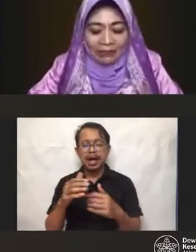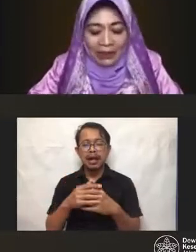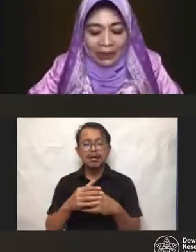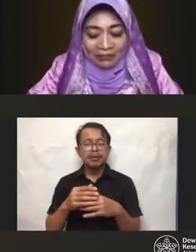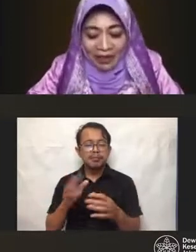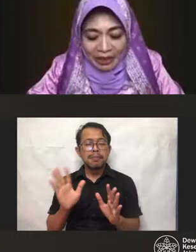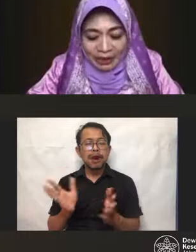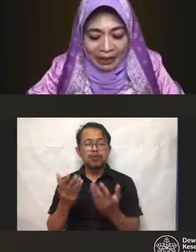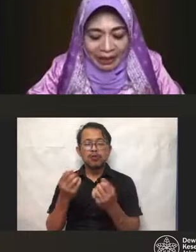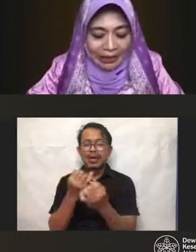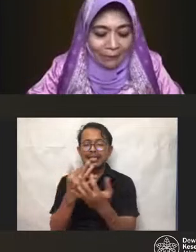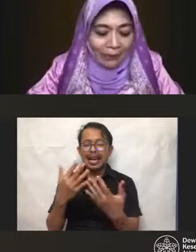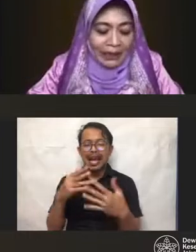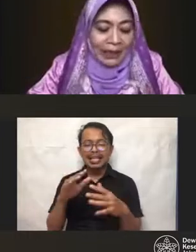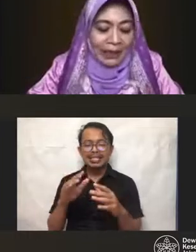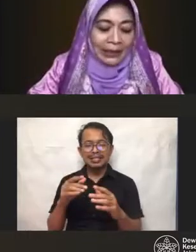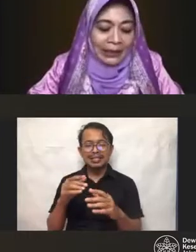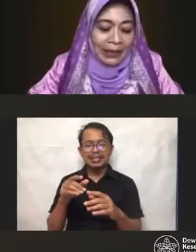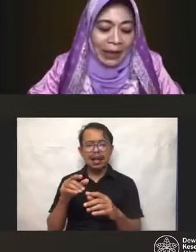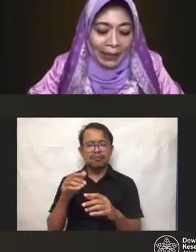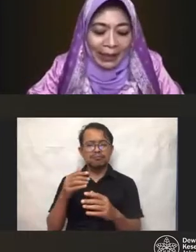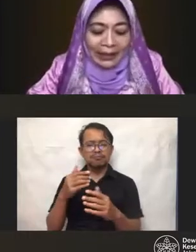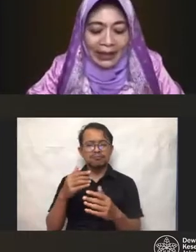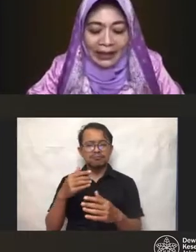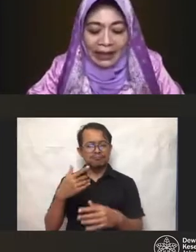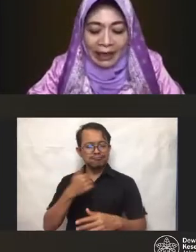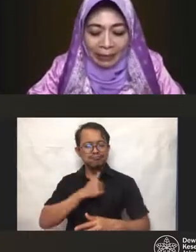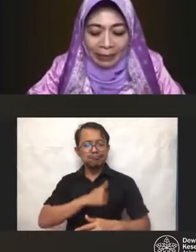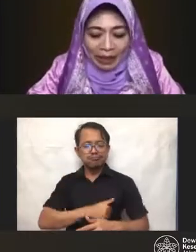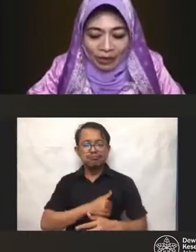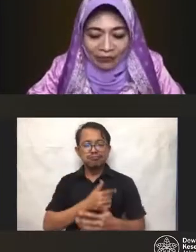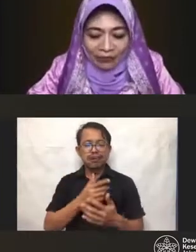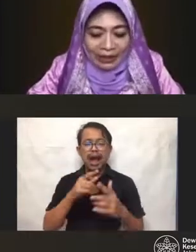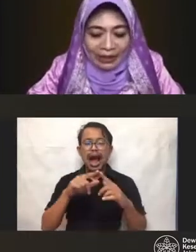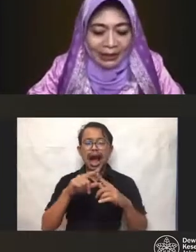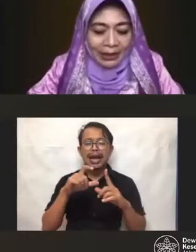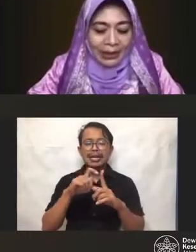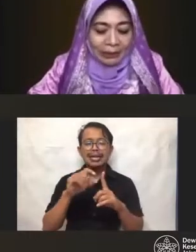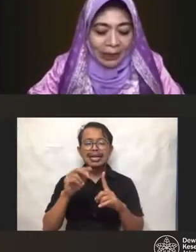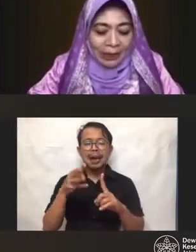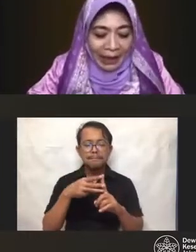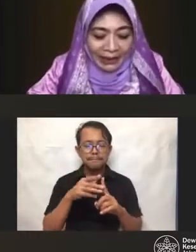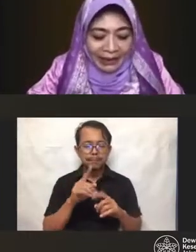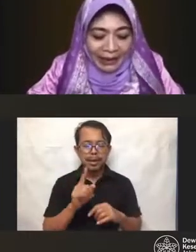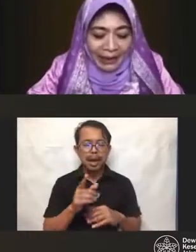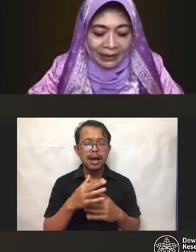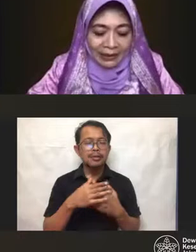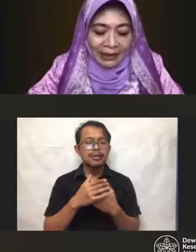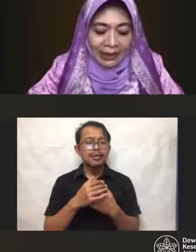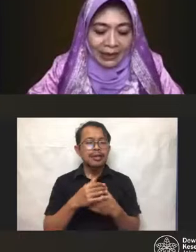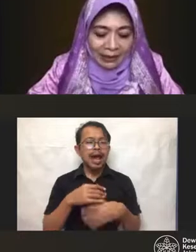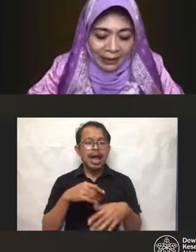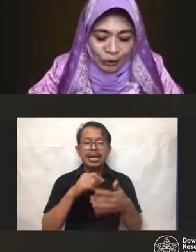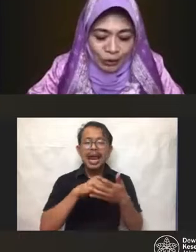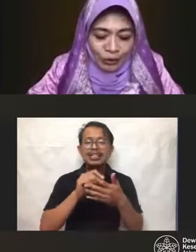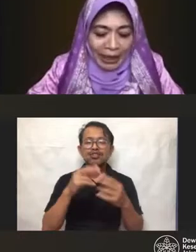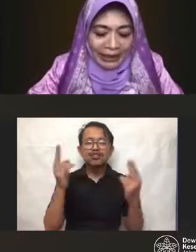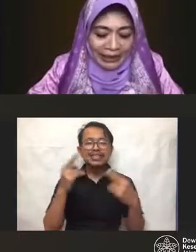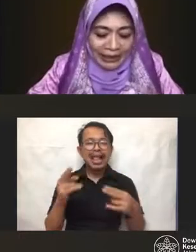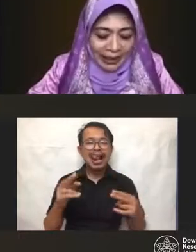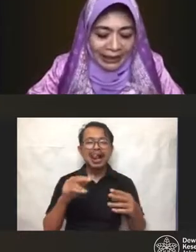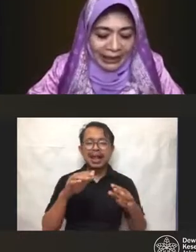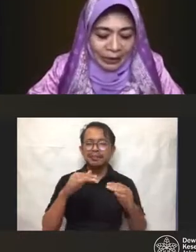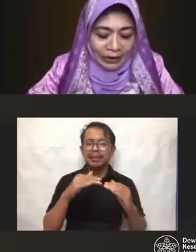and civilized society, masyarakat yang mengamalkan nilai-nilai kemanusiaan universal seperti keadilan, ya,